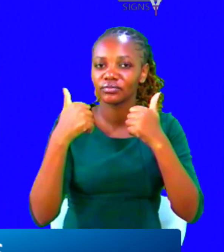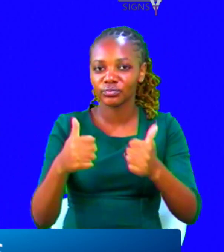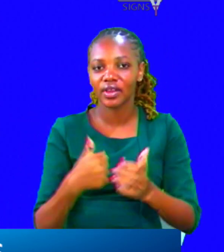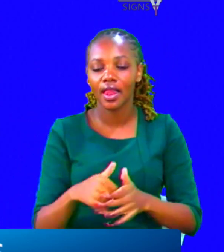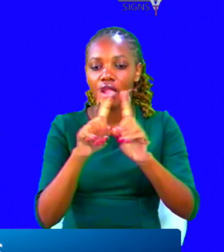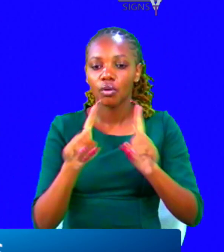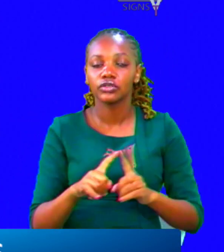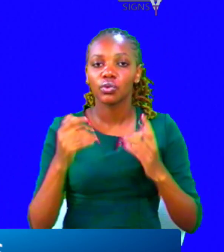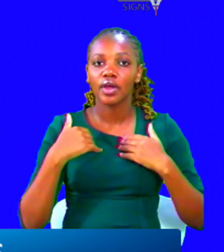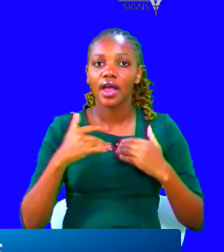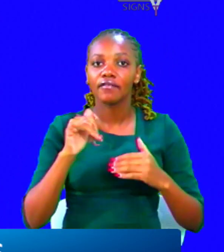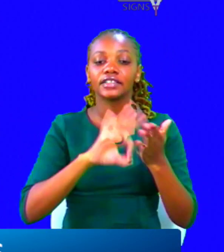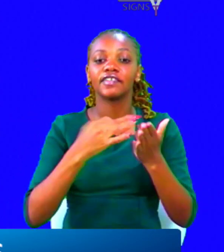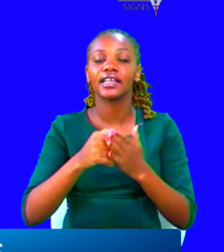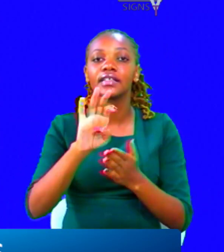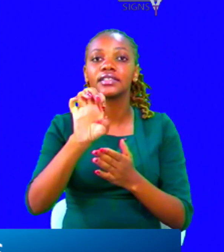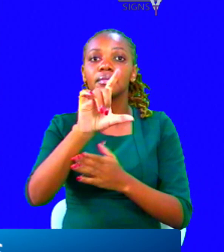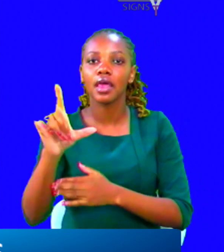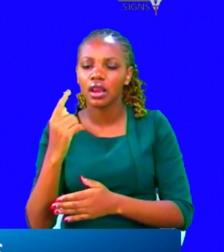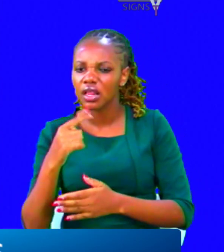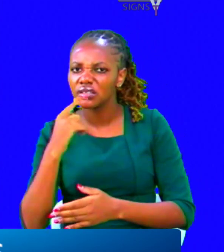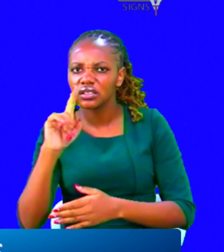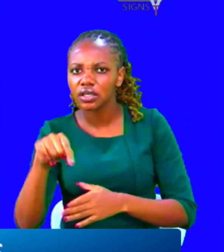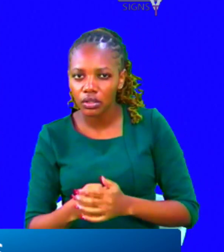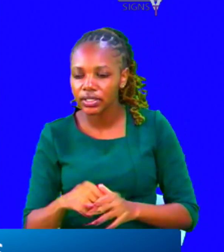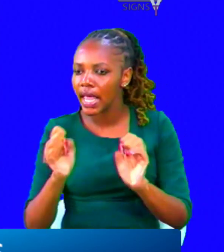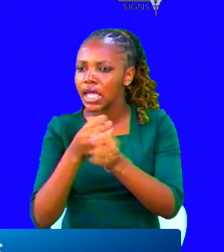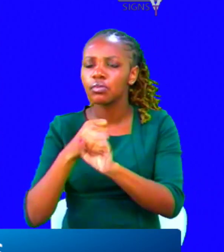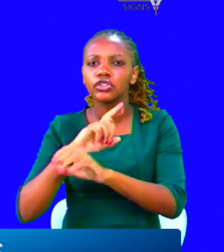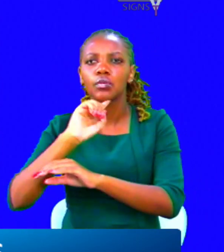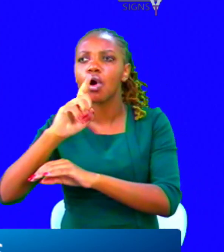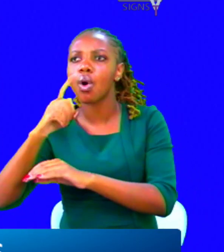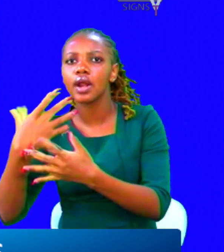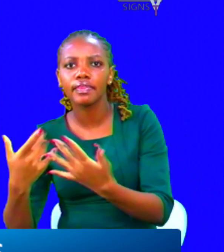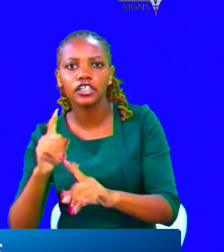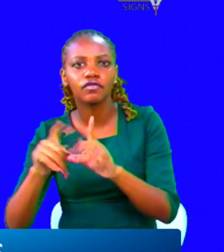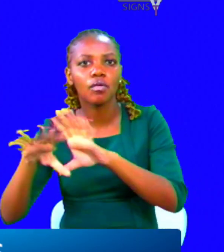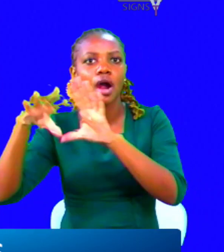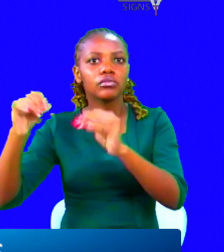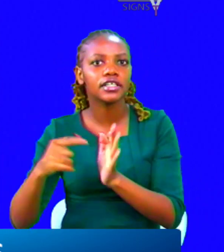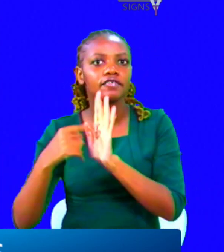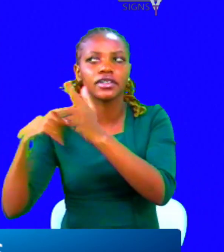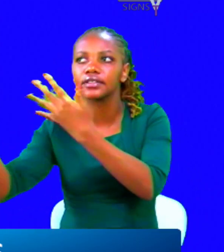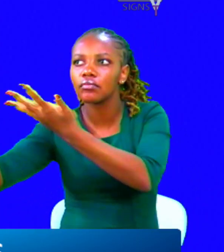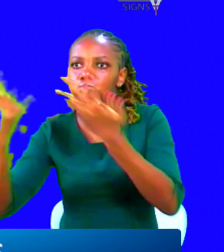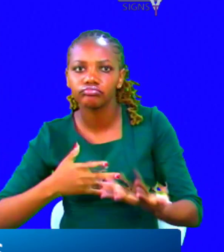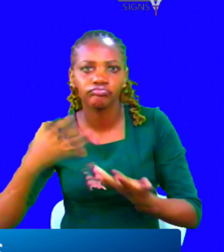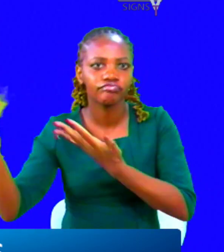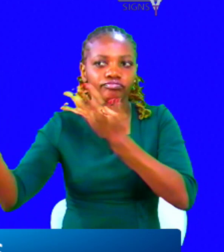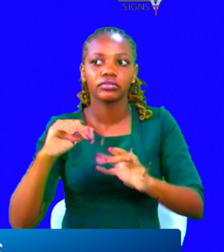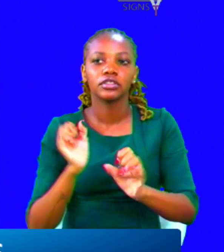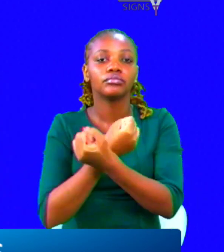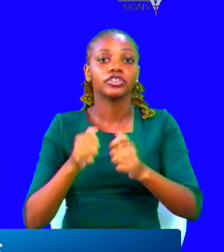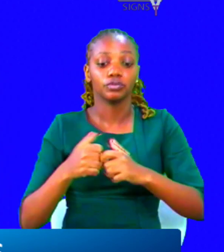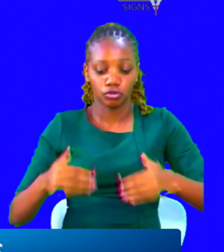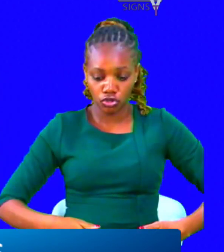mbele. Tumeweka kwa hiyo finance bill ya kwamba hatutakuwa tunaagiza ile vitu ambayo vijana wa Kenya wanaweza